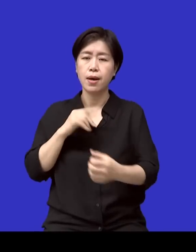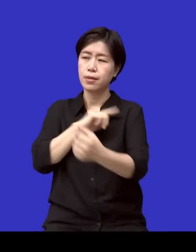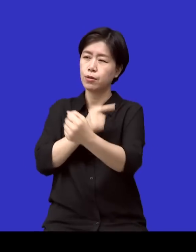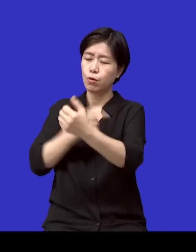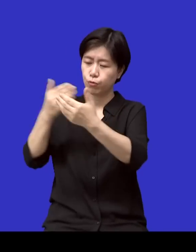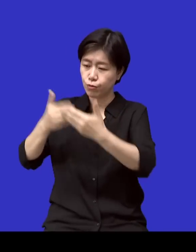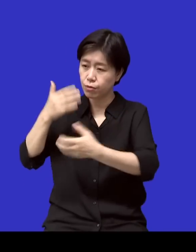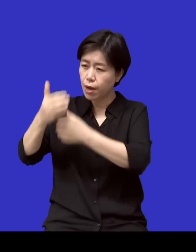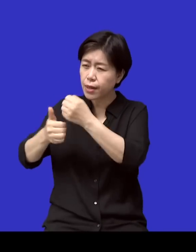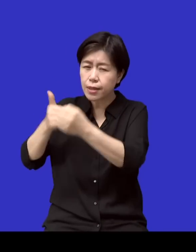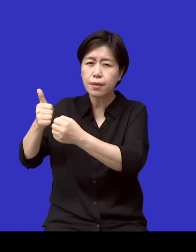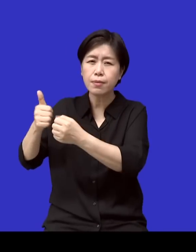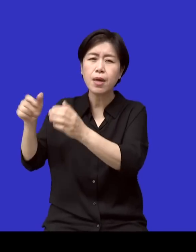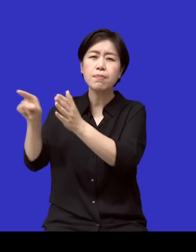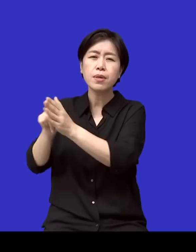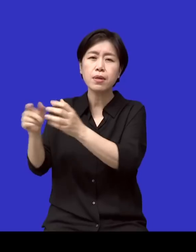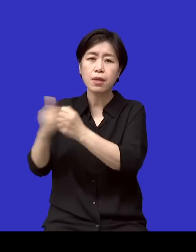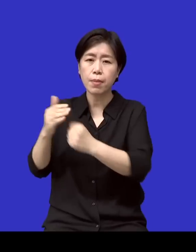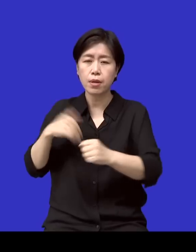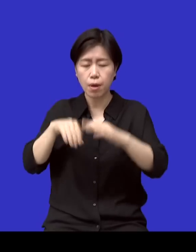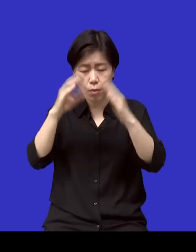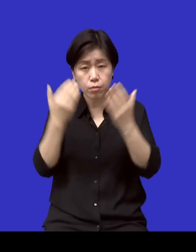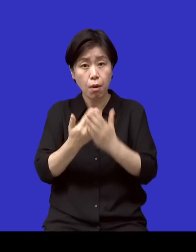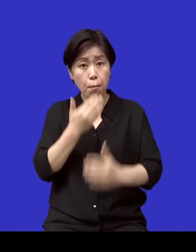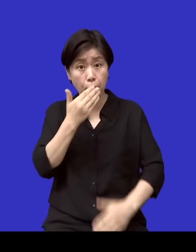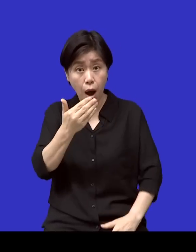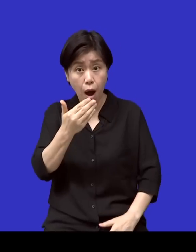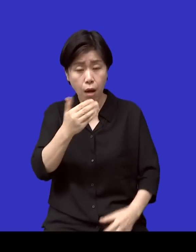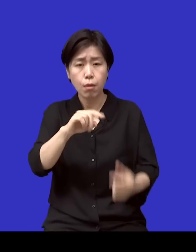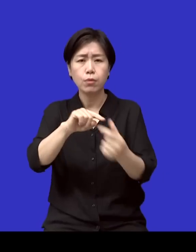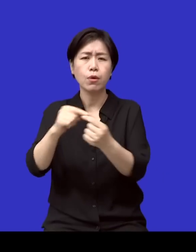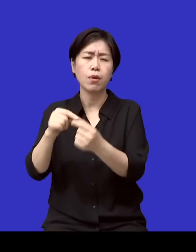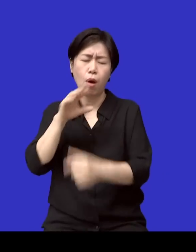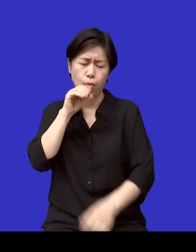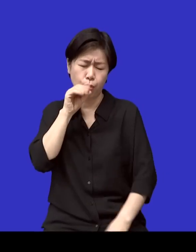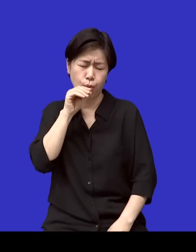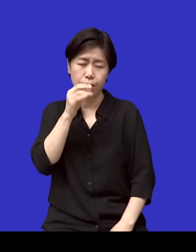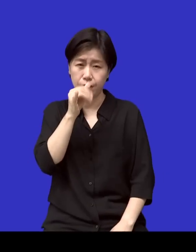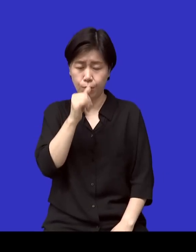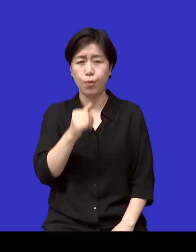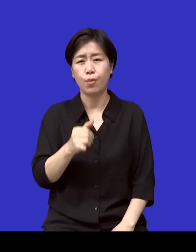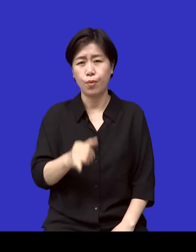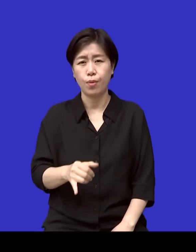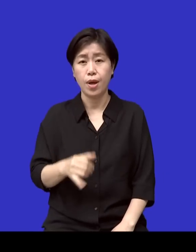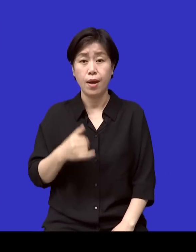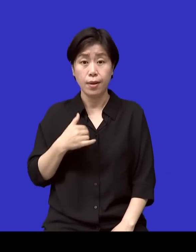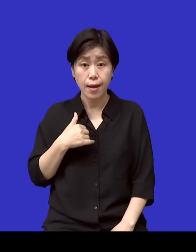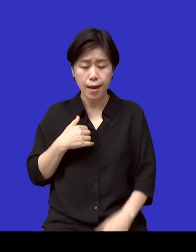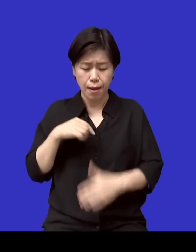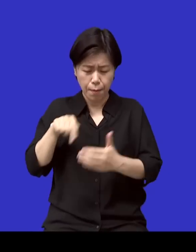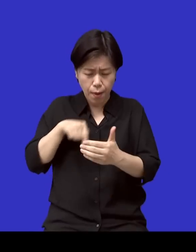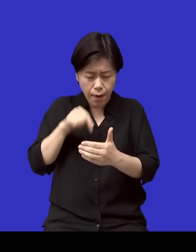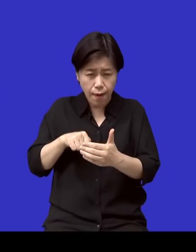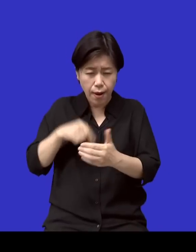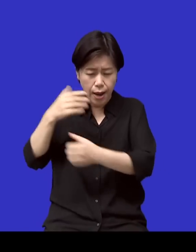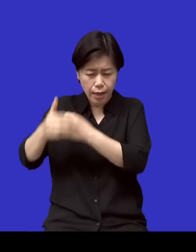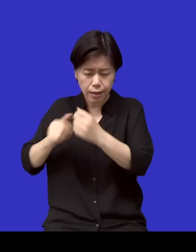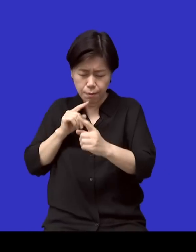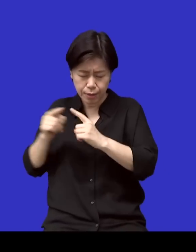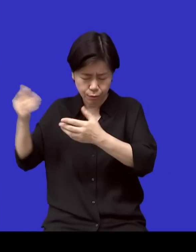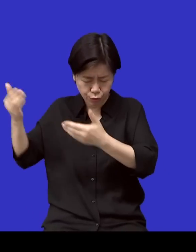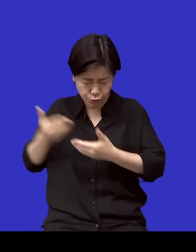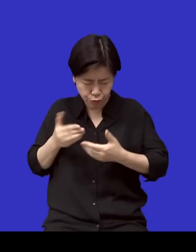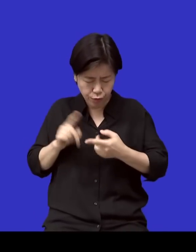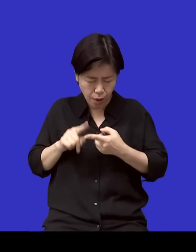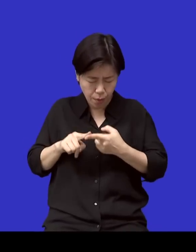말씀을 옹알거리면서 수영을 네. 했다는. 네. 그러니까 결국 나와의 싸움, 자기와의 싸움에서 하나님의 말씀과의 묵상을 통해서 나와의 싸움을